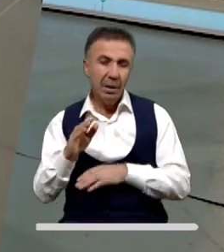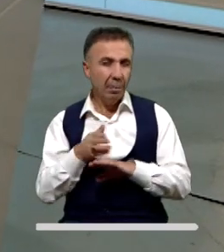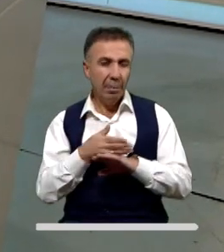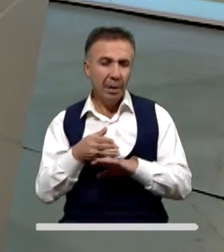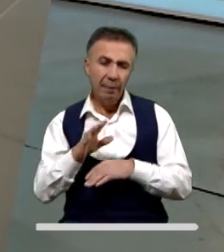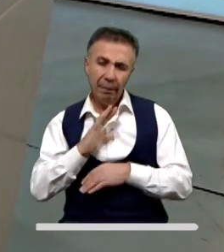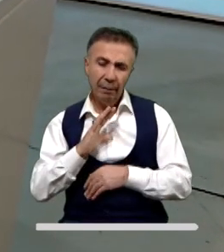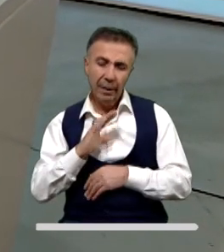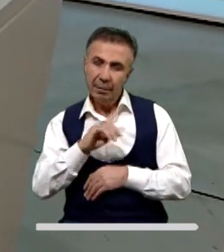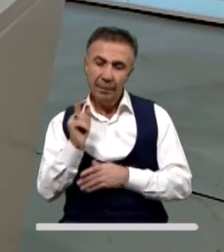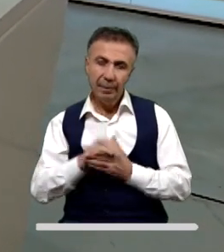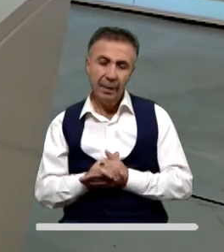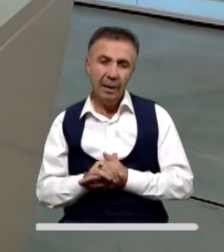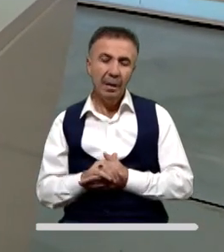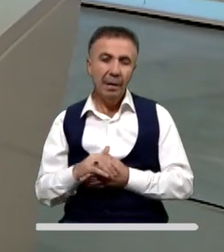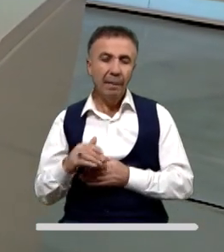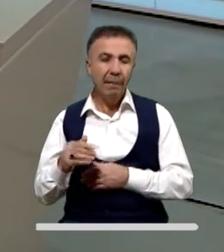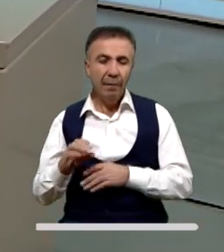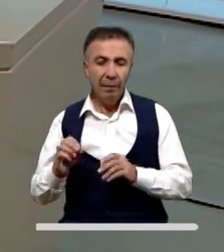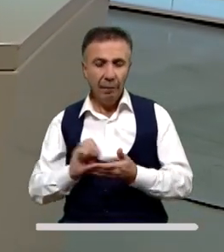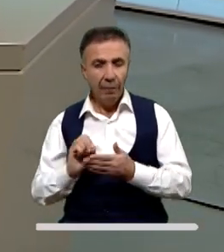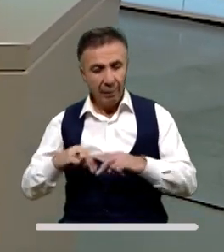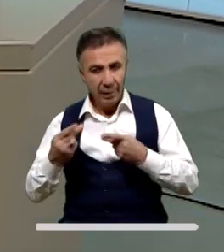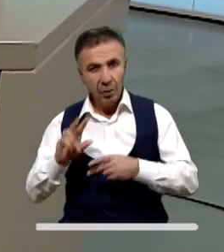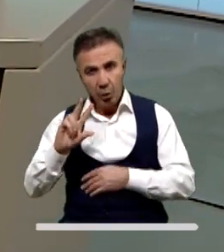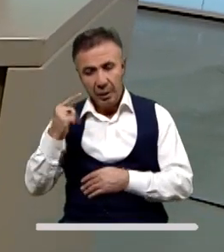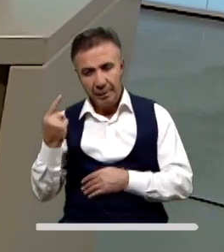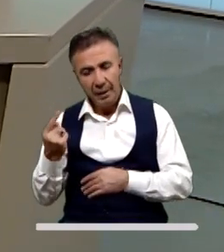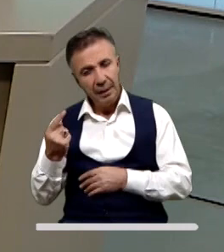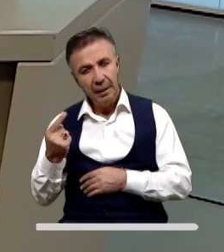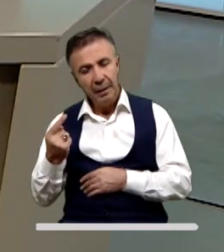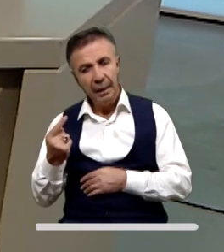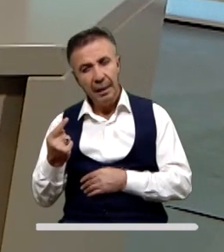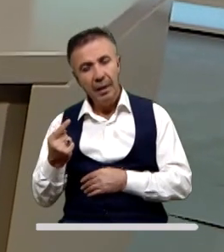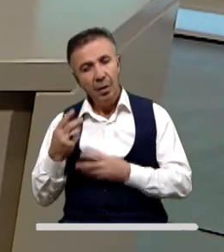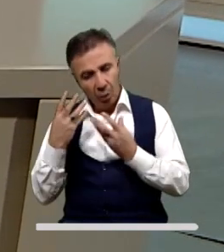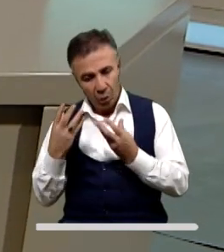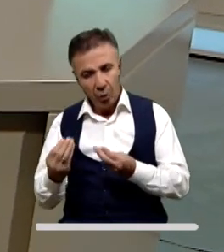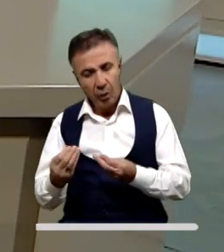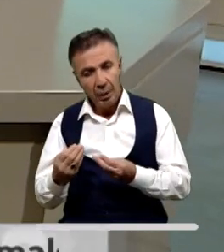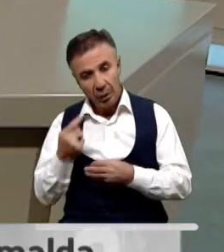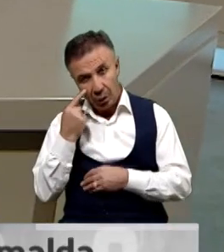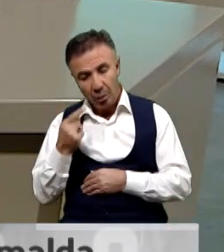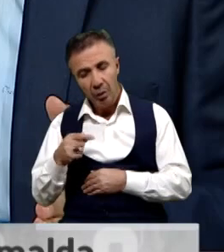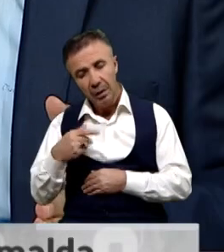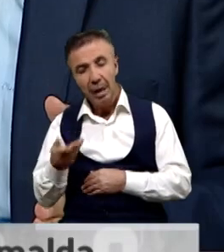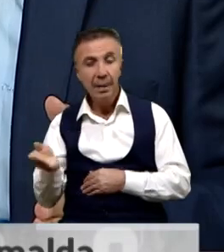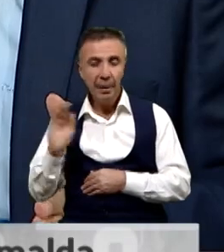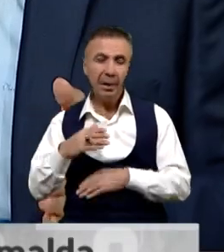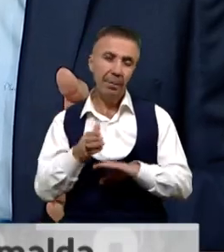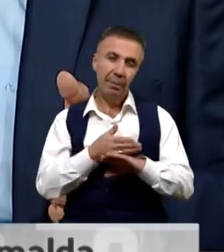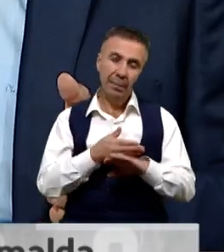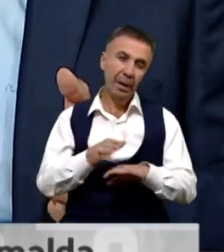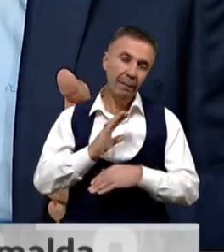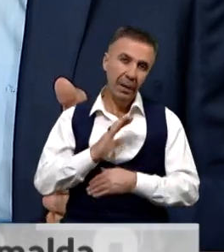Yani vasiyet üçte birinde geçerli olduğuna göre eğer bunun dışında bir malı varsa